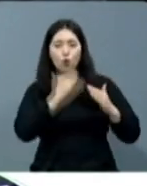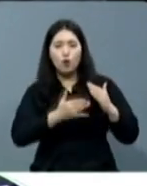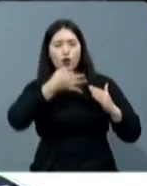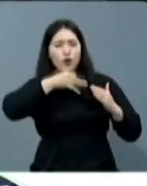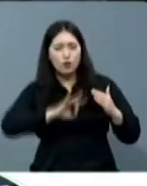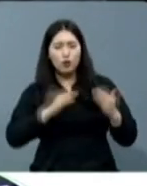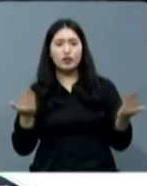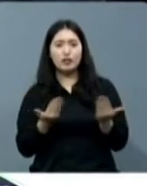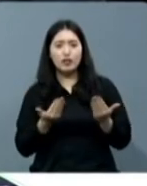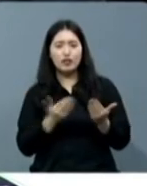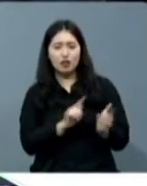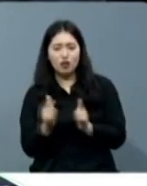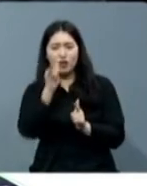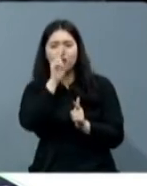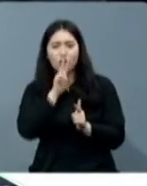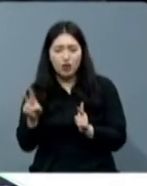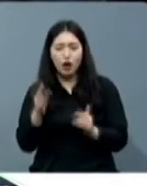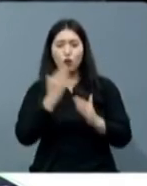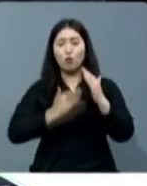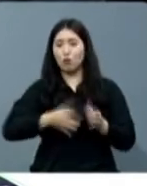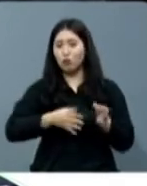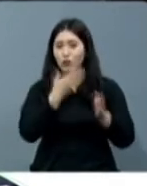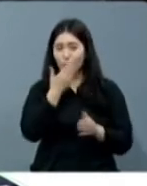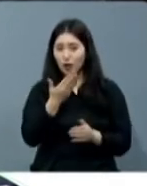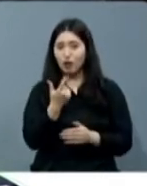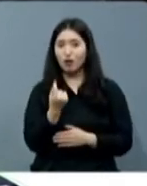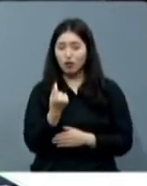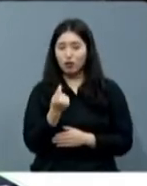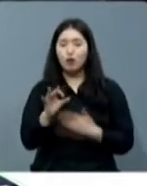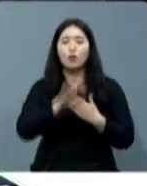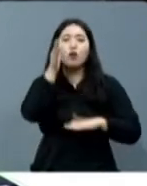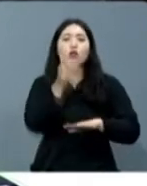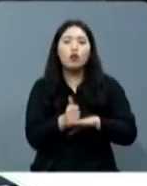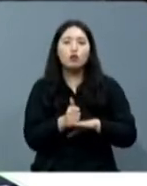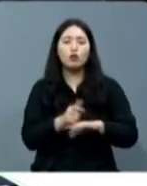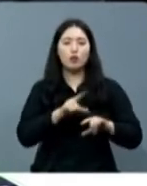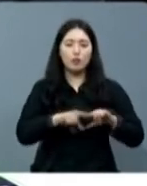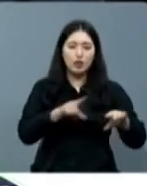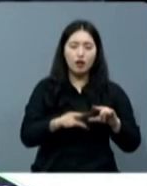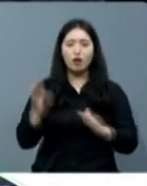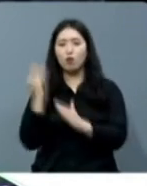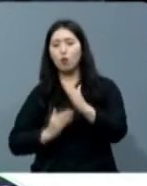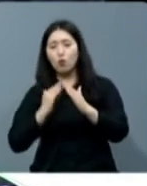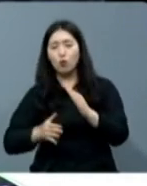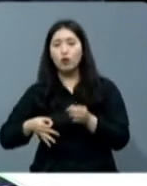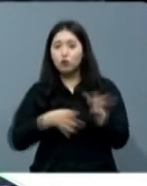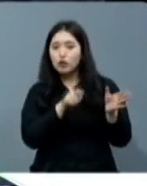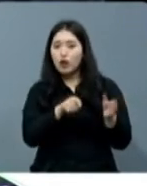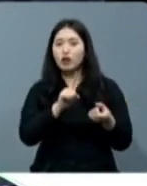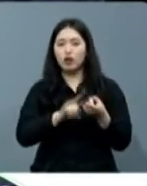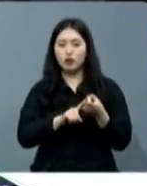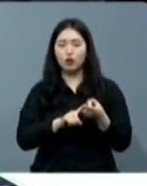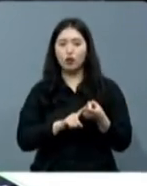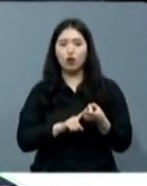효과적인 일거리가 보여야 공공투자가 이루어지는 거 아니겠습니까? 그러면 결국 민간과 공공의 투자가